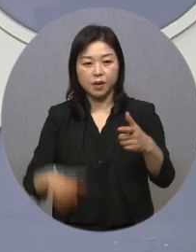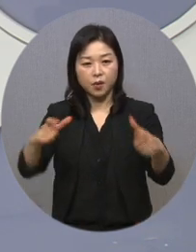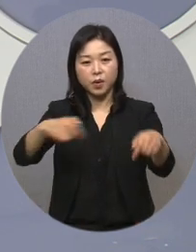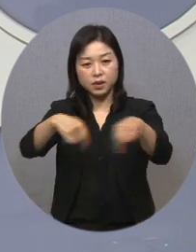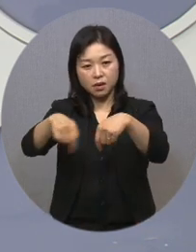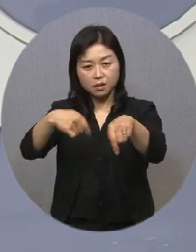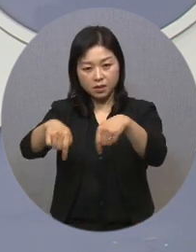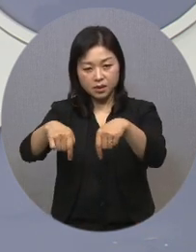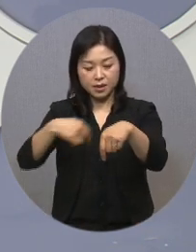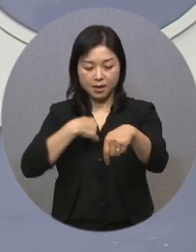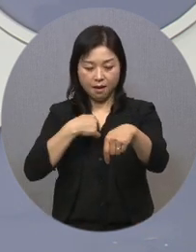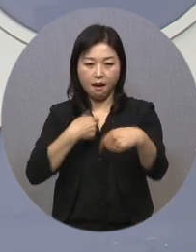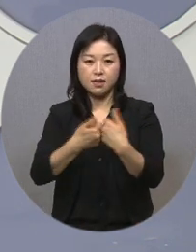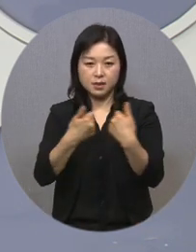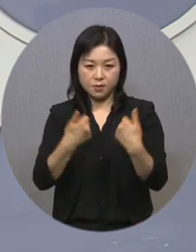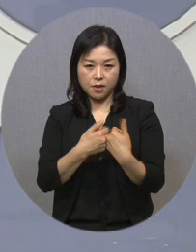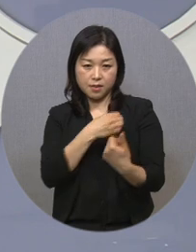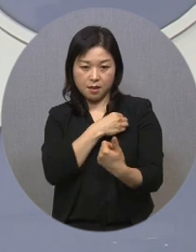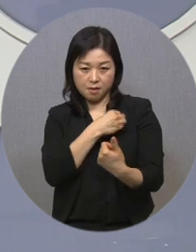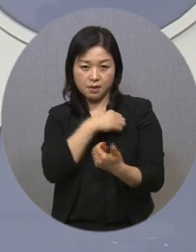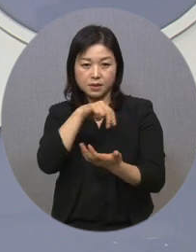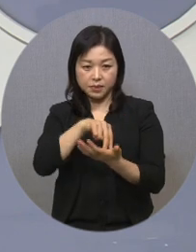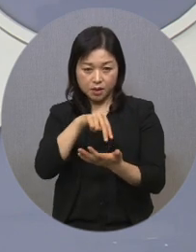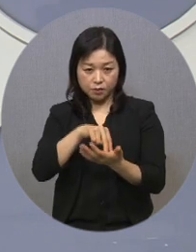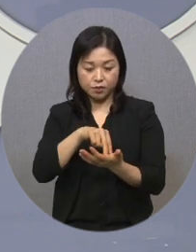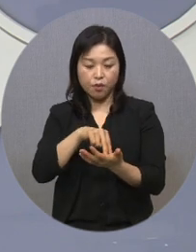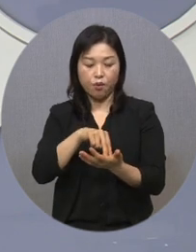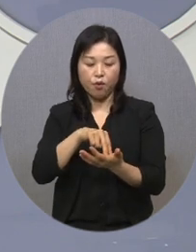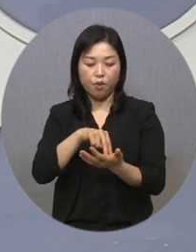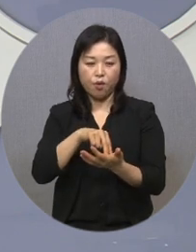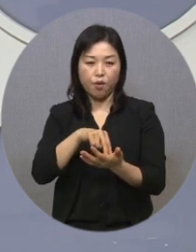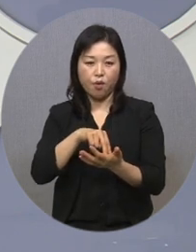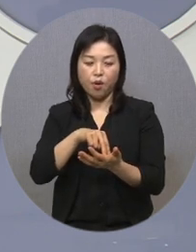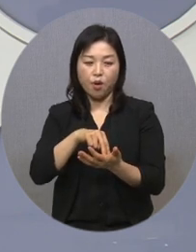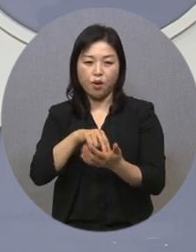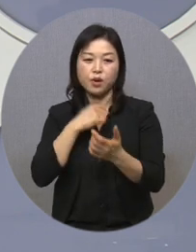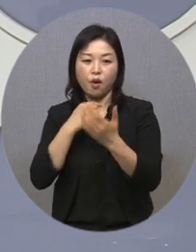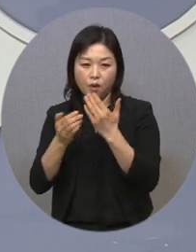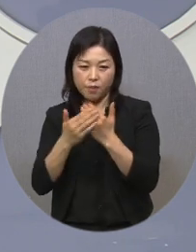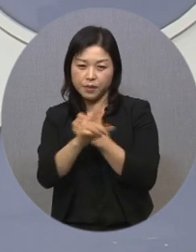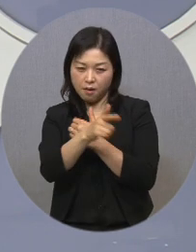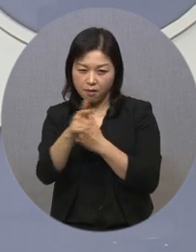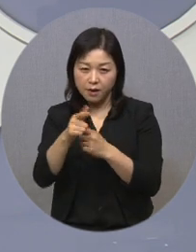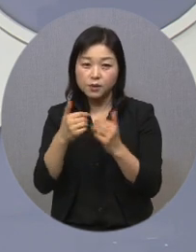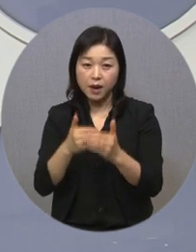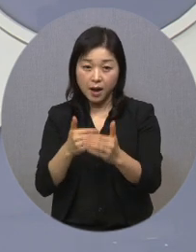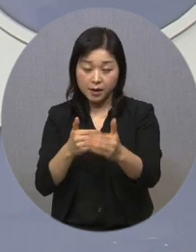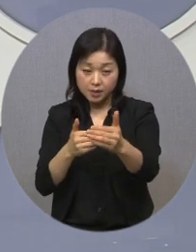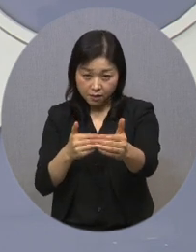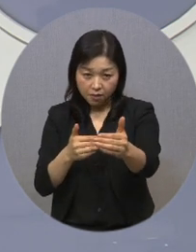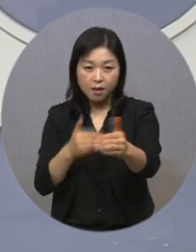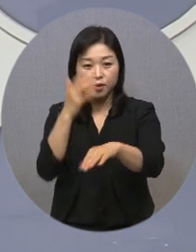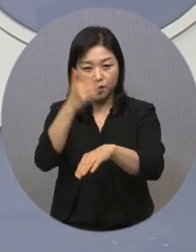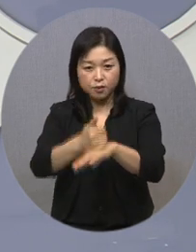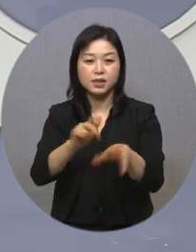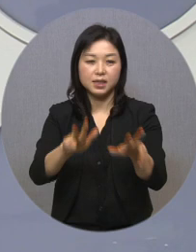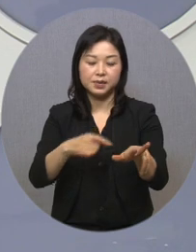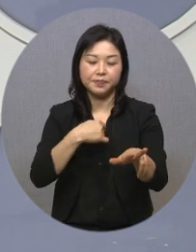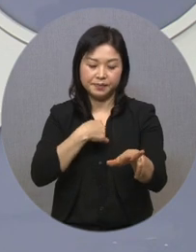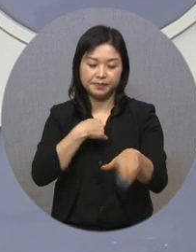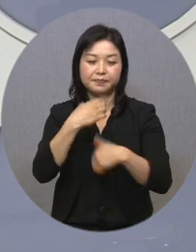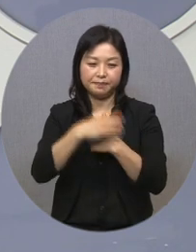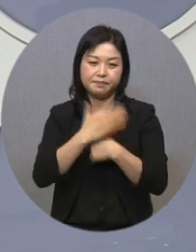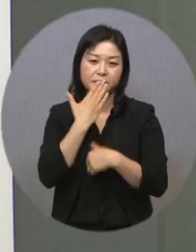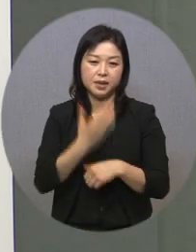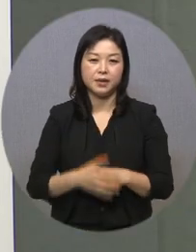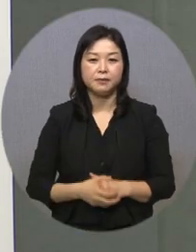함께 의원으로서의 역할들을 다하는 과정을 겪게 됩니다. 그런 과정들이 축적되어지는 거예요. 현재 제가